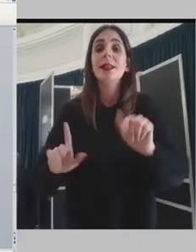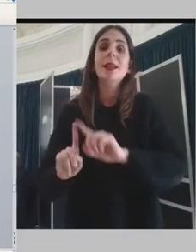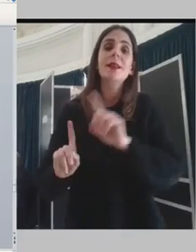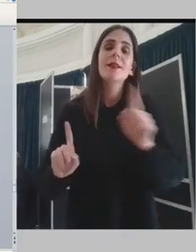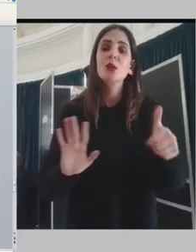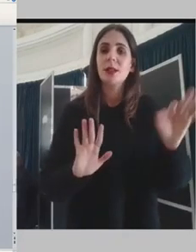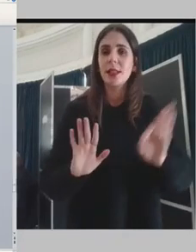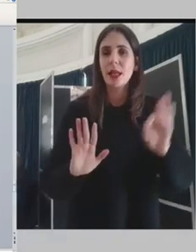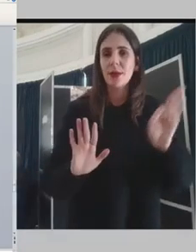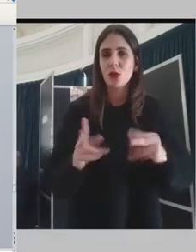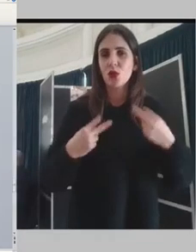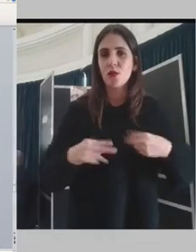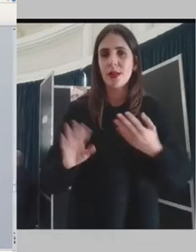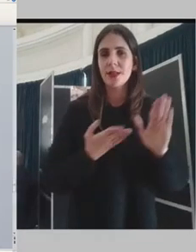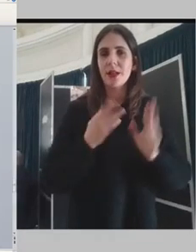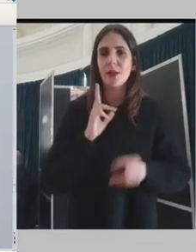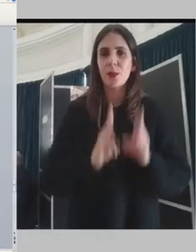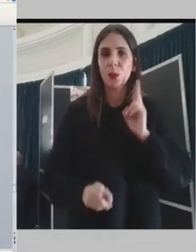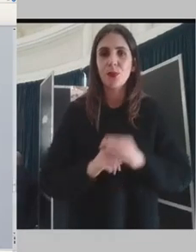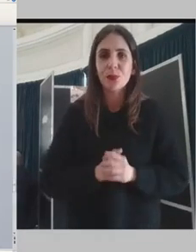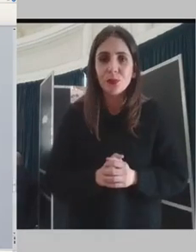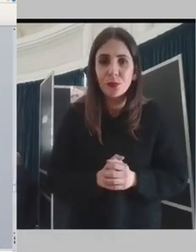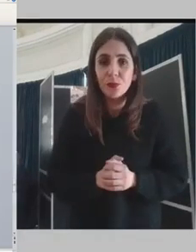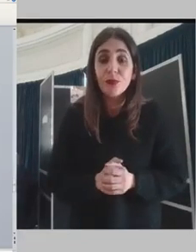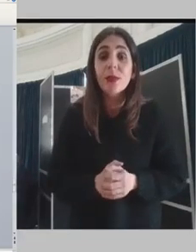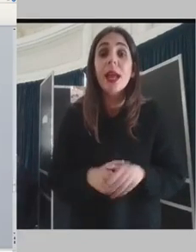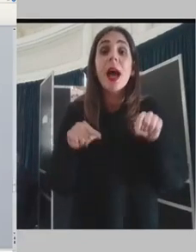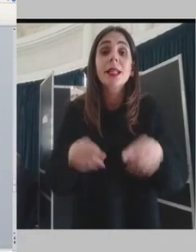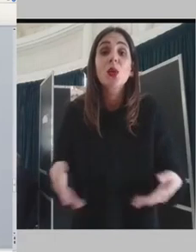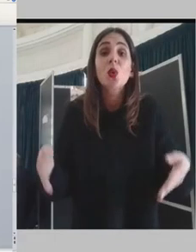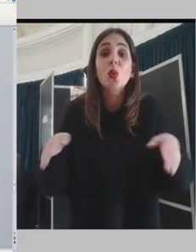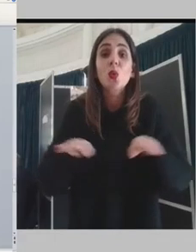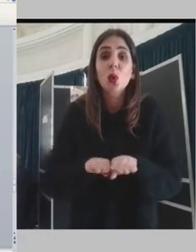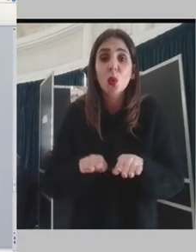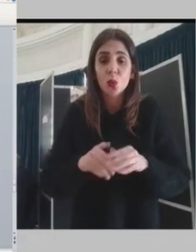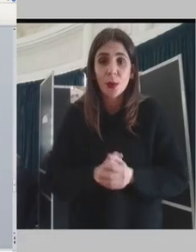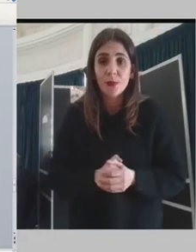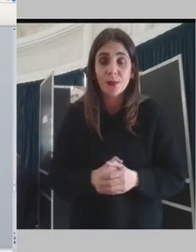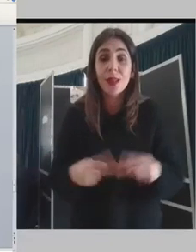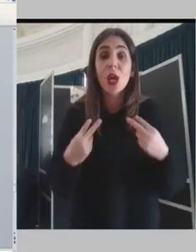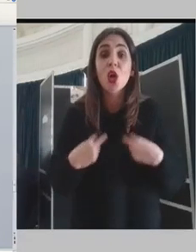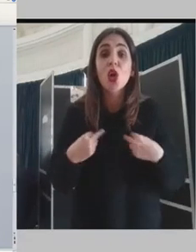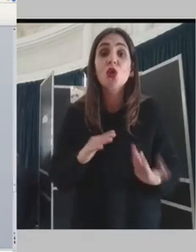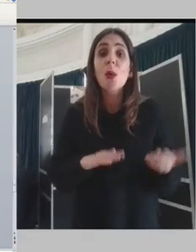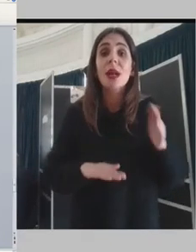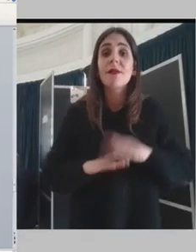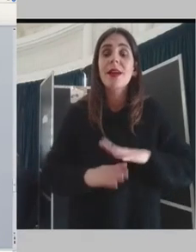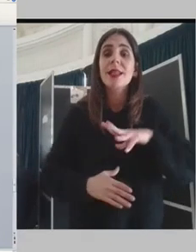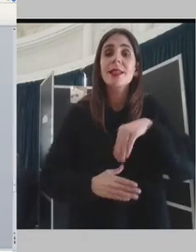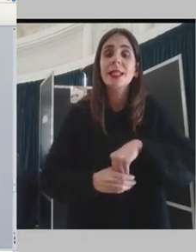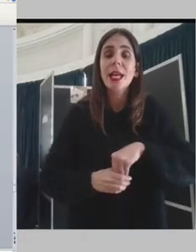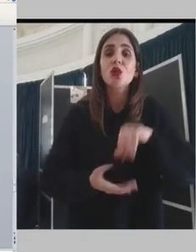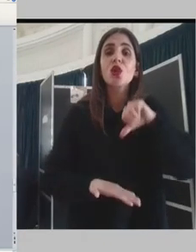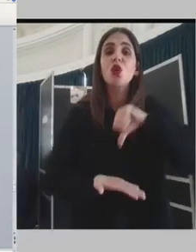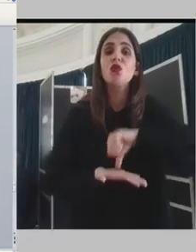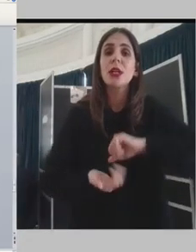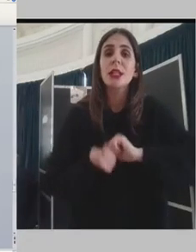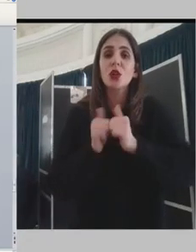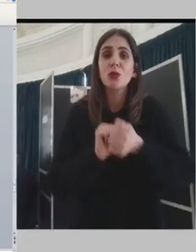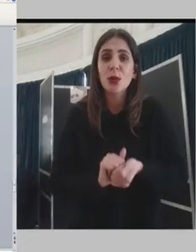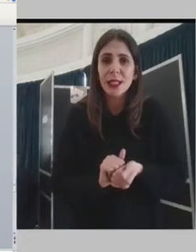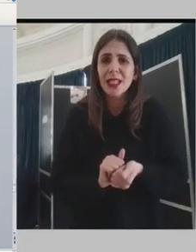46-60%. In particolare, e concludo, la sopravvivenza negli impianti sportivi, in un lavoro